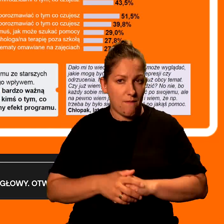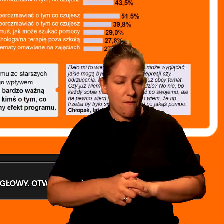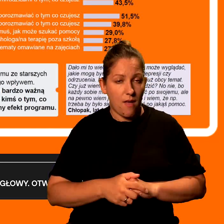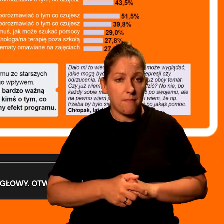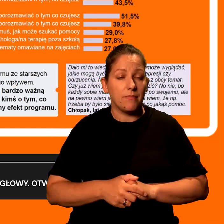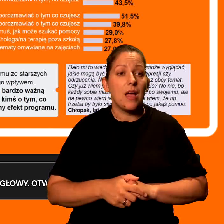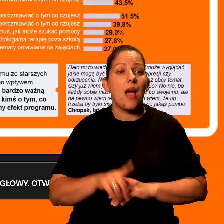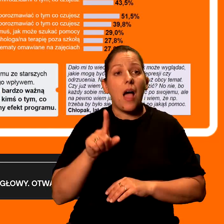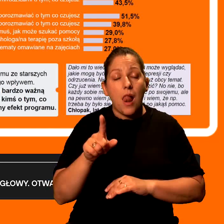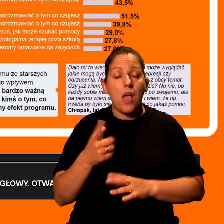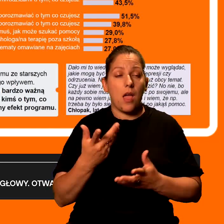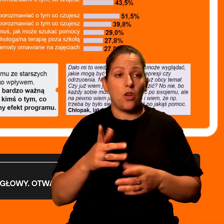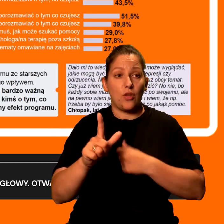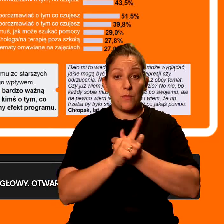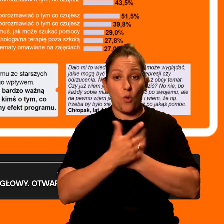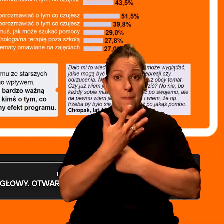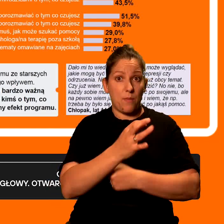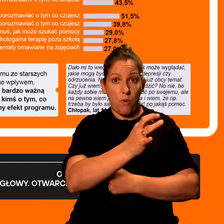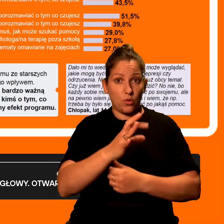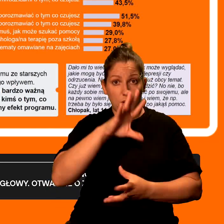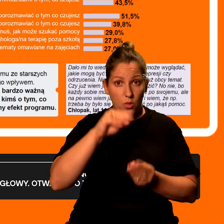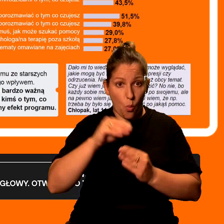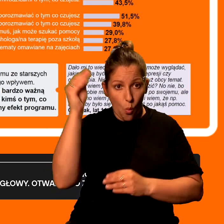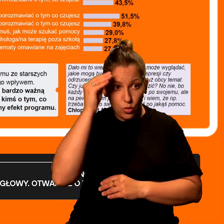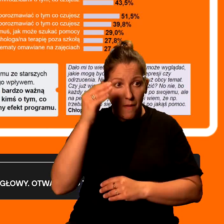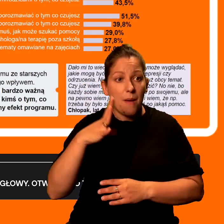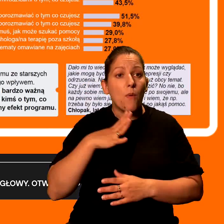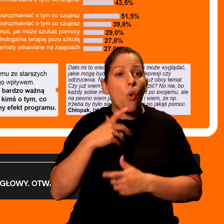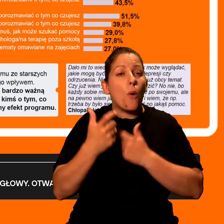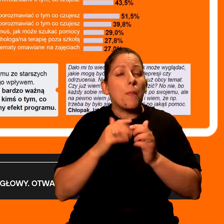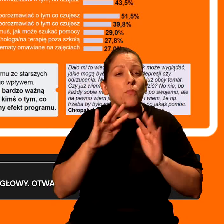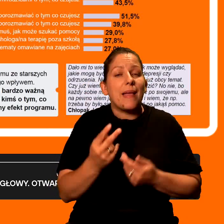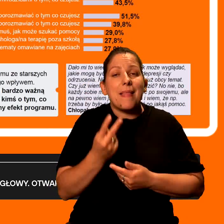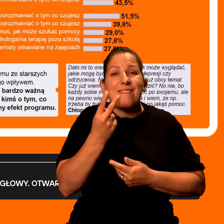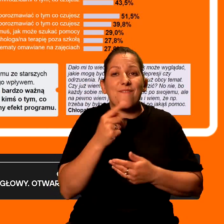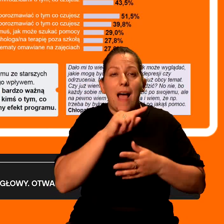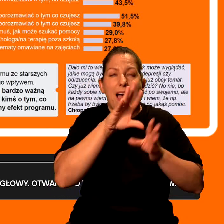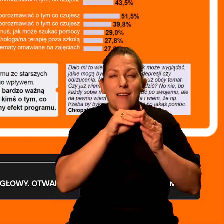Natomiast tak czy owak, 75% uczniów zrobiło przynajmniej dwa z tych działań.